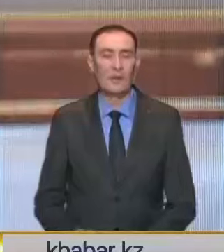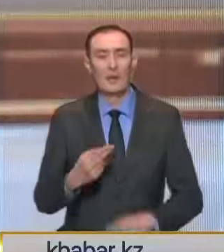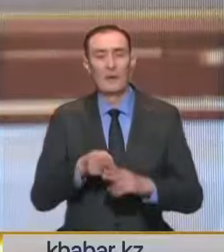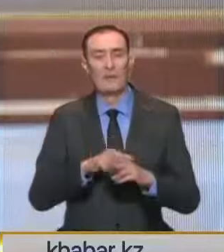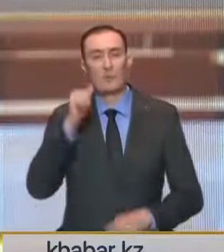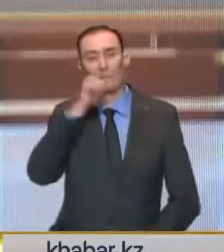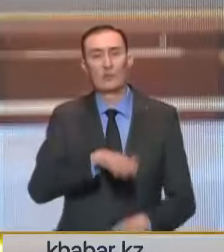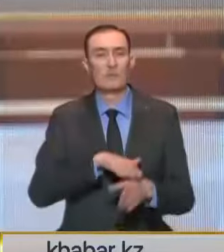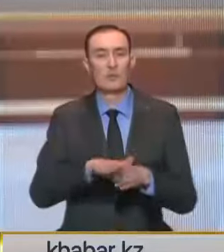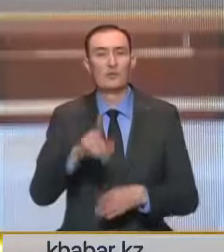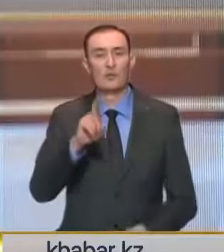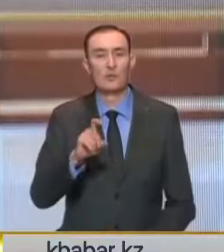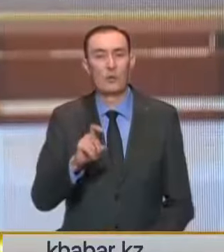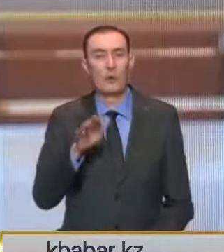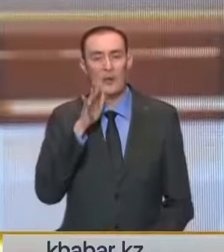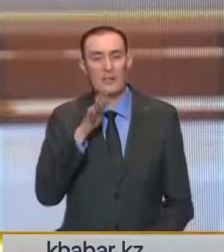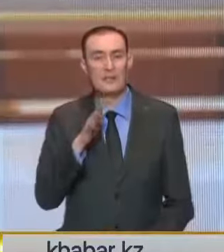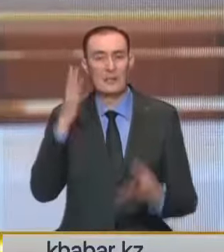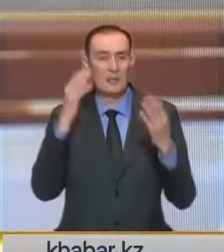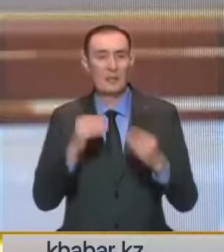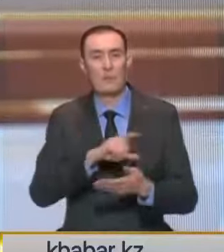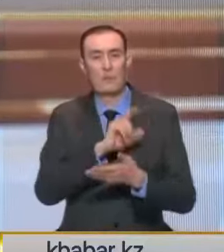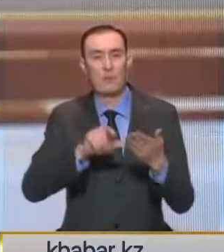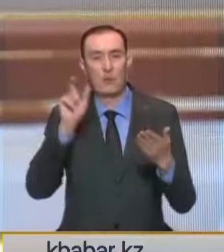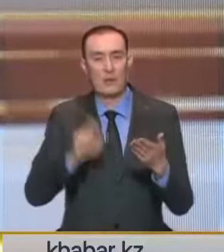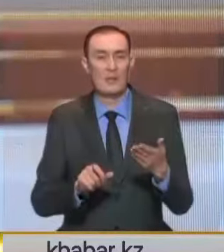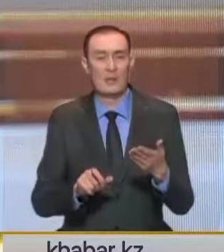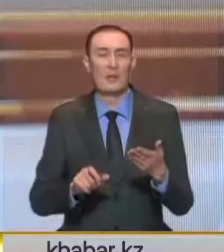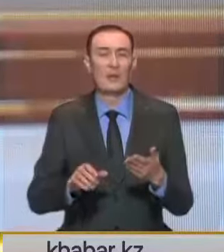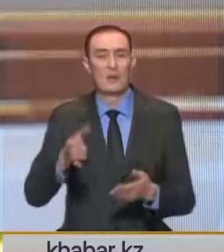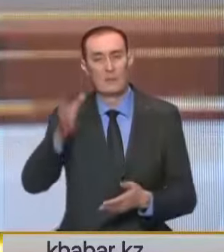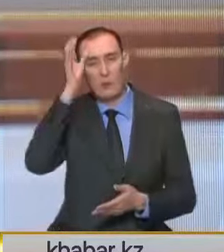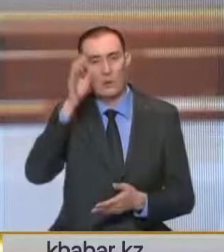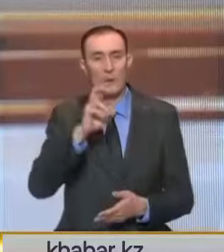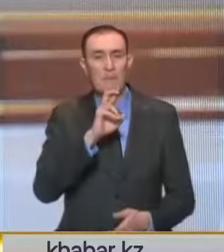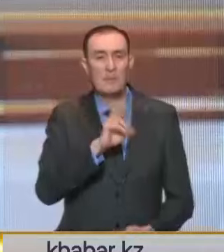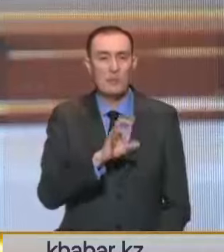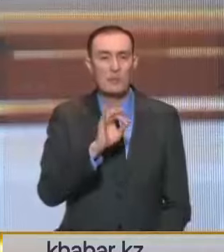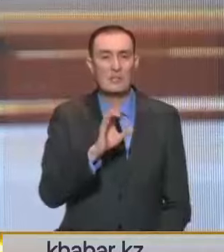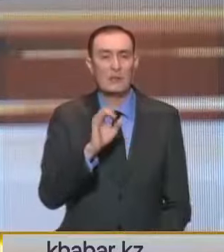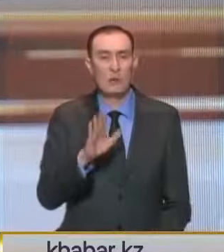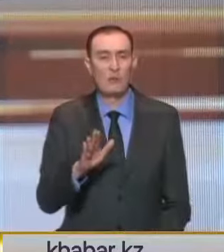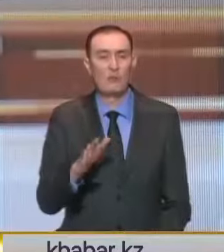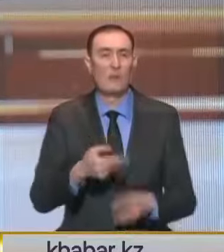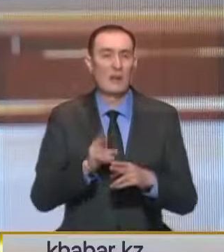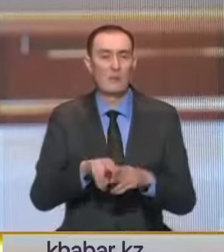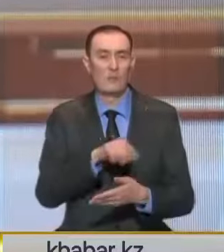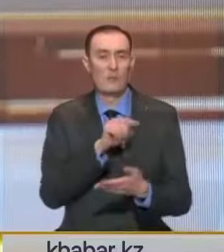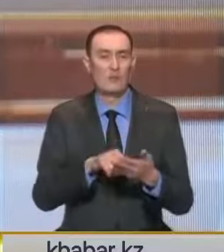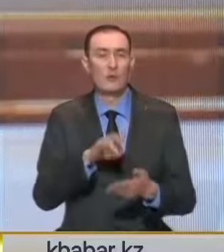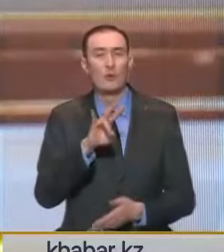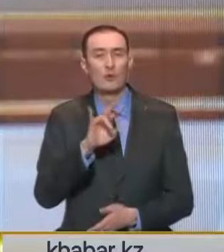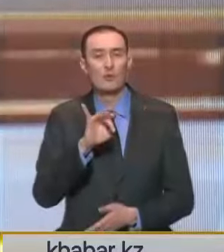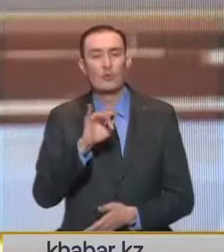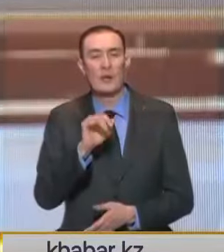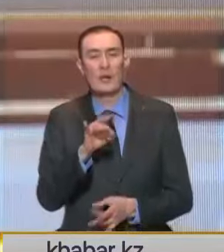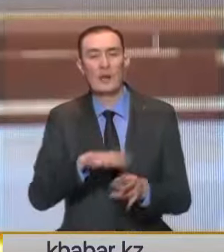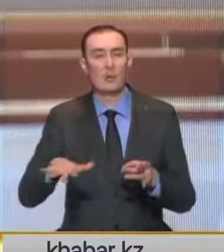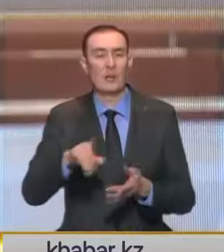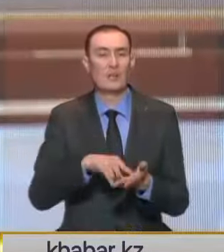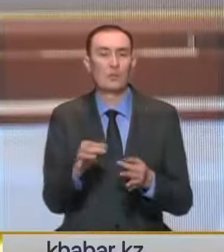В этом году исполняется 100 лет со дня рождения поэта, кандидата филологических наук Беркута Искакова. По этому поводу в Нуринском районе